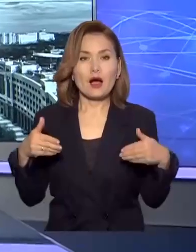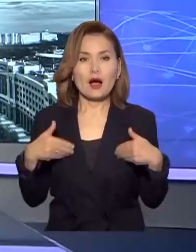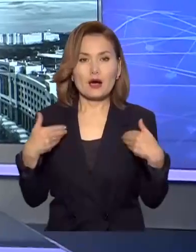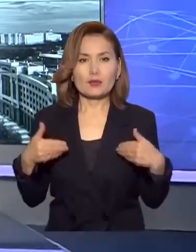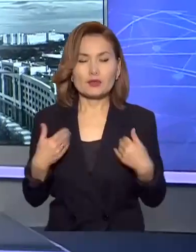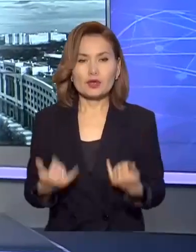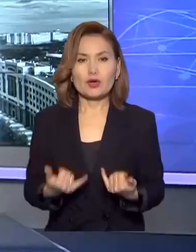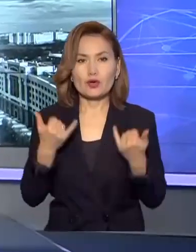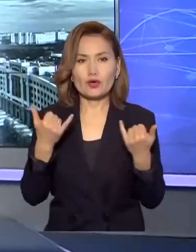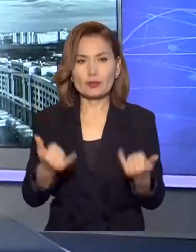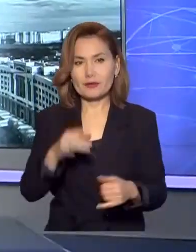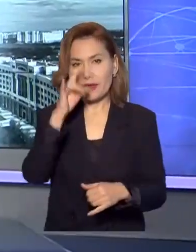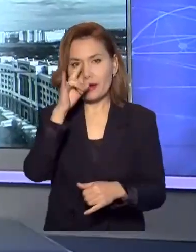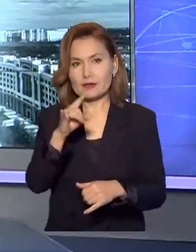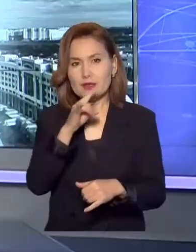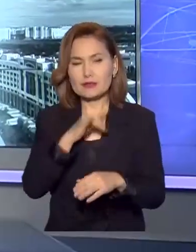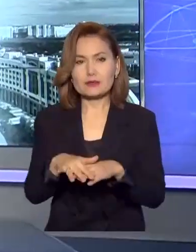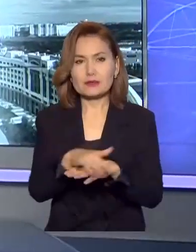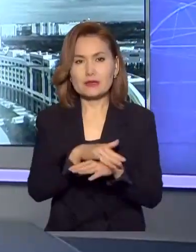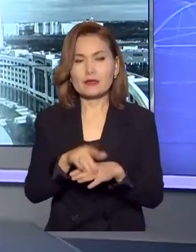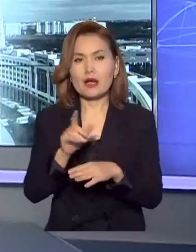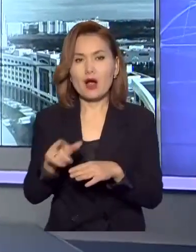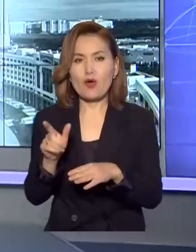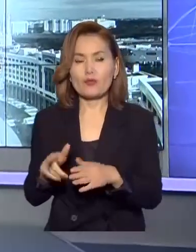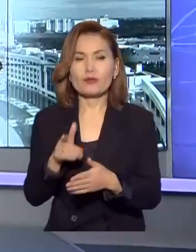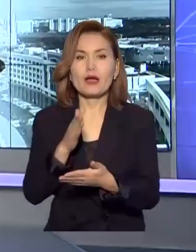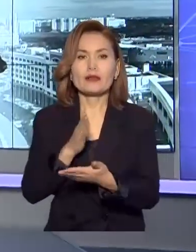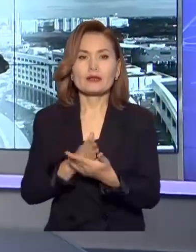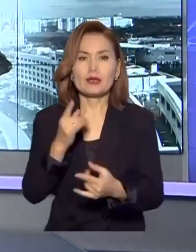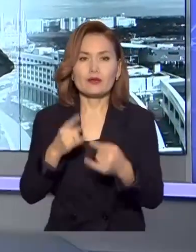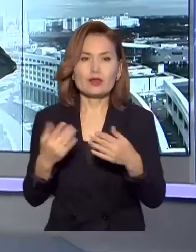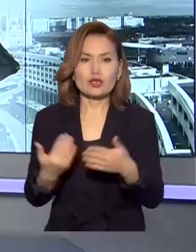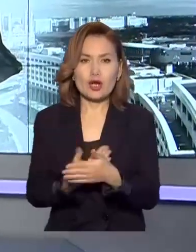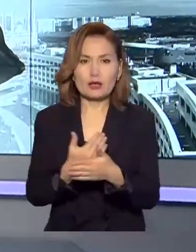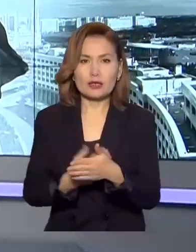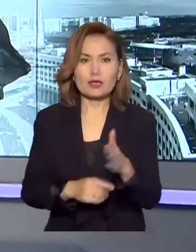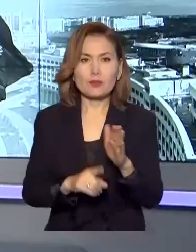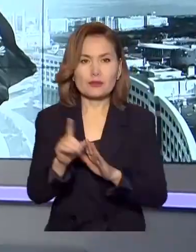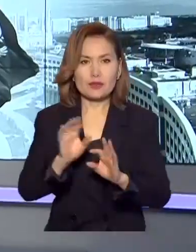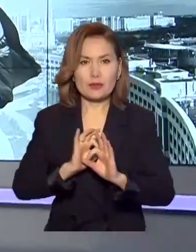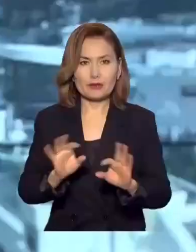Армысыздар, ұлттық арнаның тікелей эфирінде ақпарат, студияда Саламат Хумаш, сурдодармада Самал Нұрым.